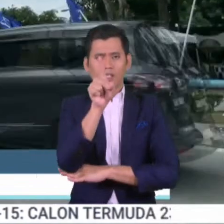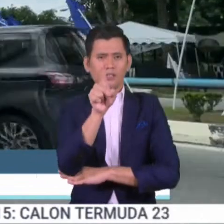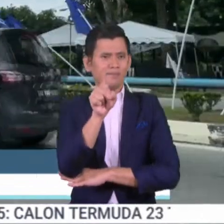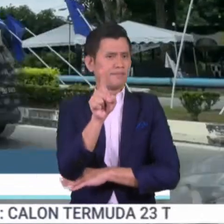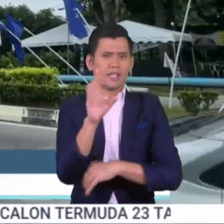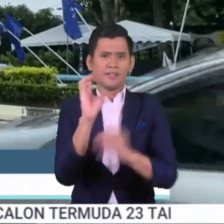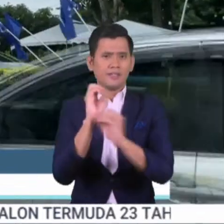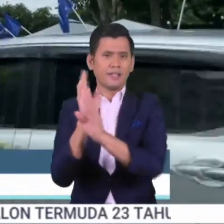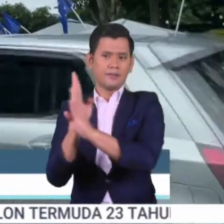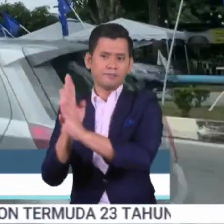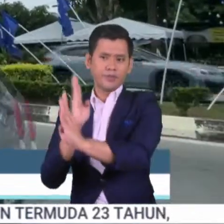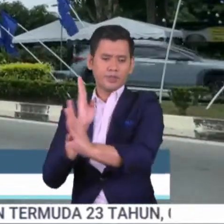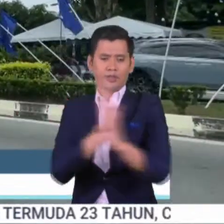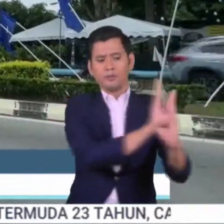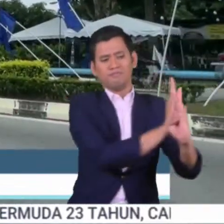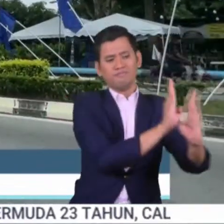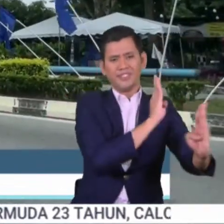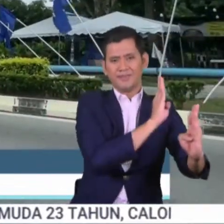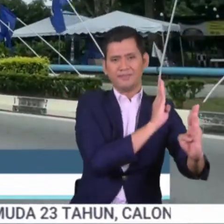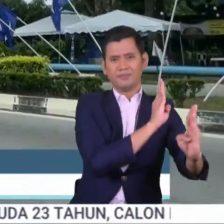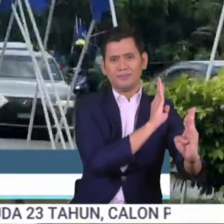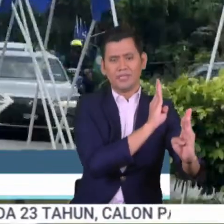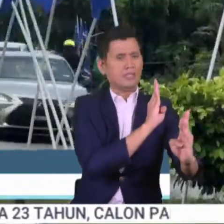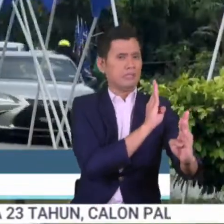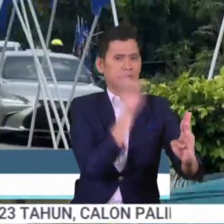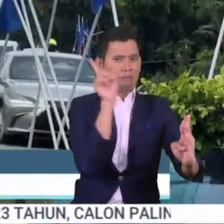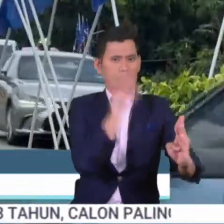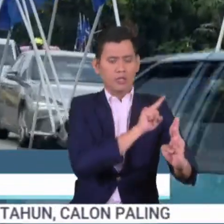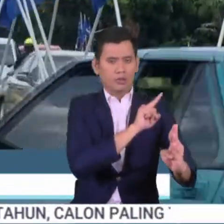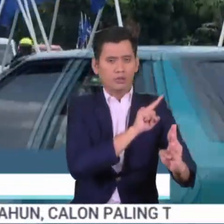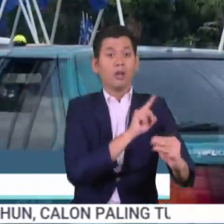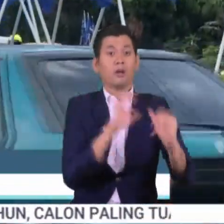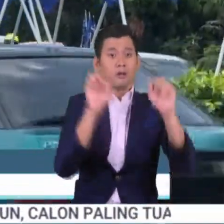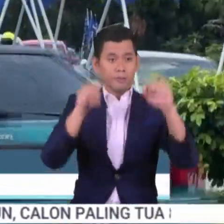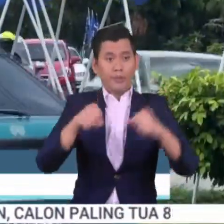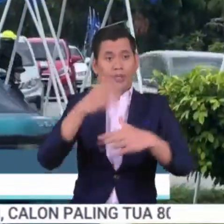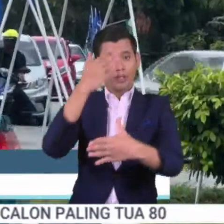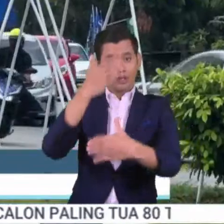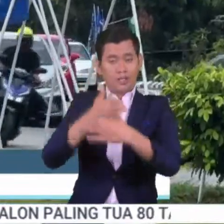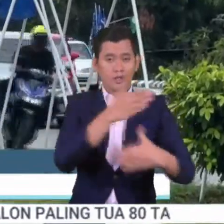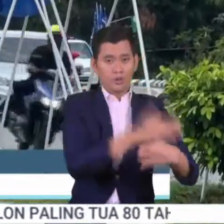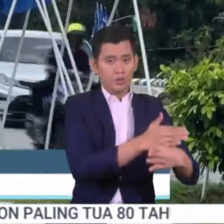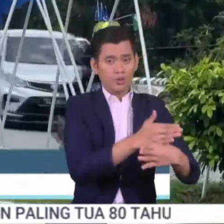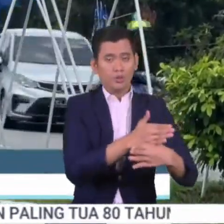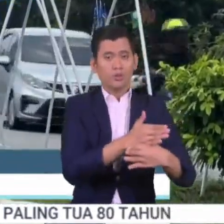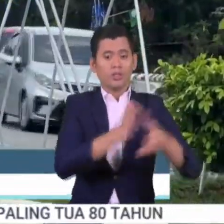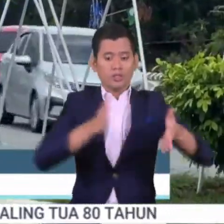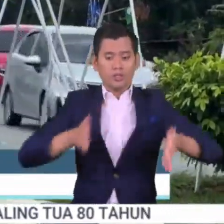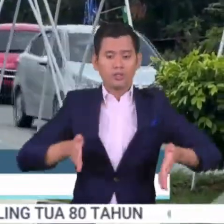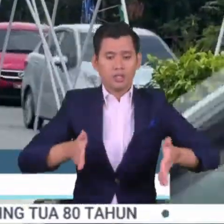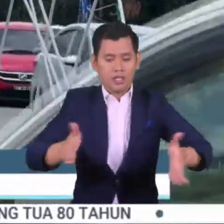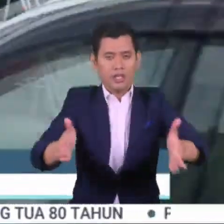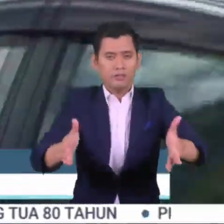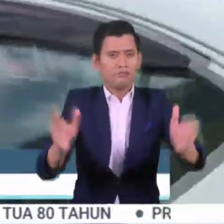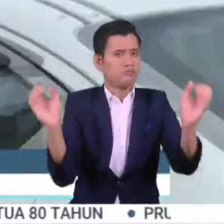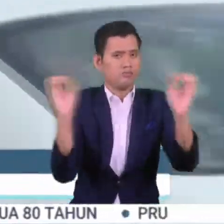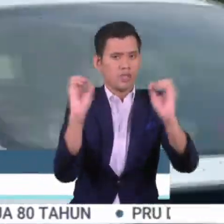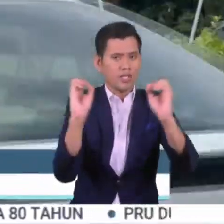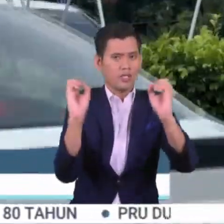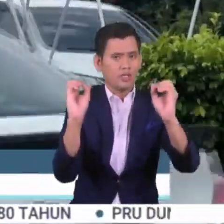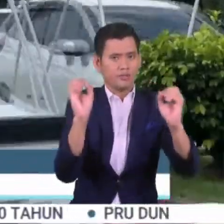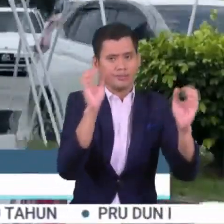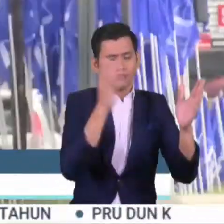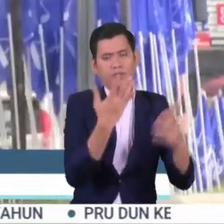tersusun, dan ini menyebabkan gangguan kepada pengguna lalu lintas, di mana dia